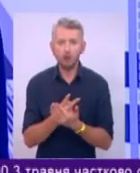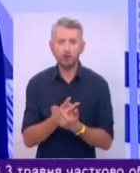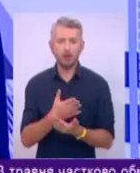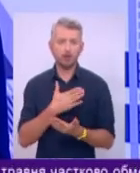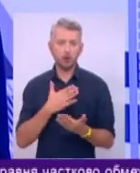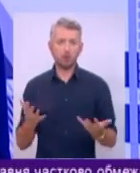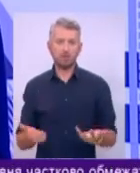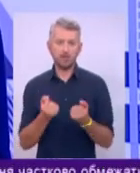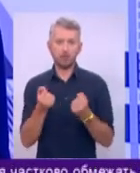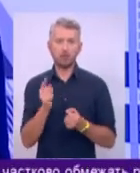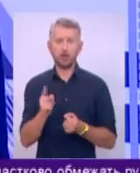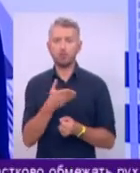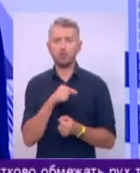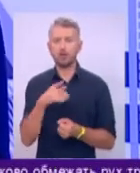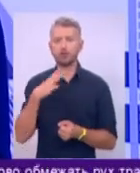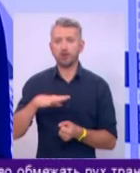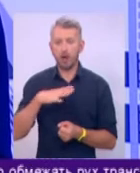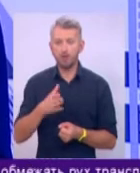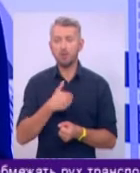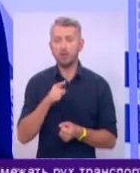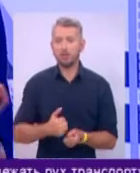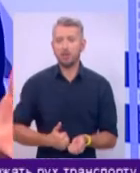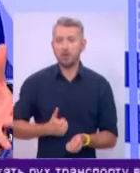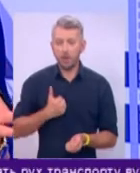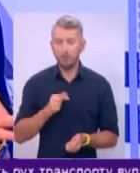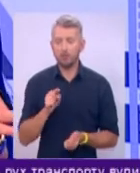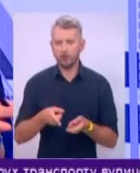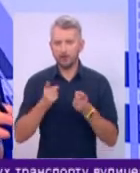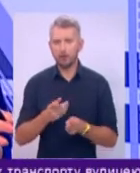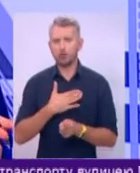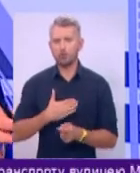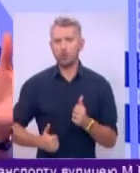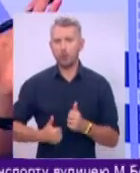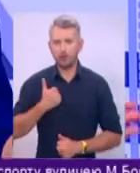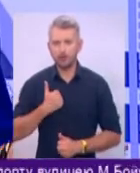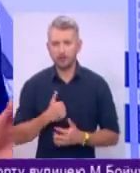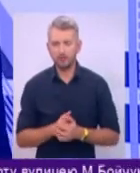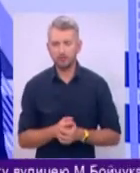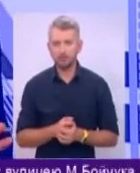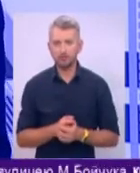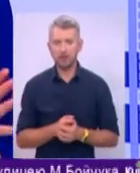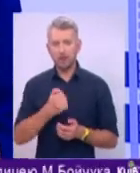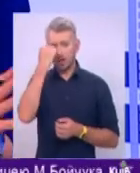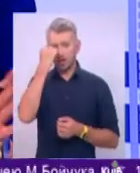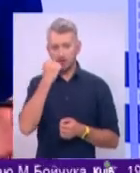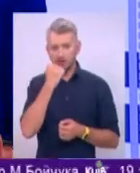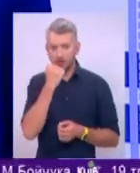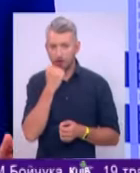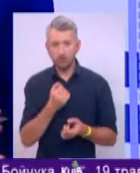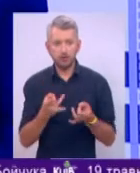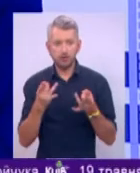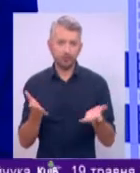нашу підтримку і те, що ми їх чекаємо. Ми ними пишаємося. Вони дійсно наша гордість. І дякувати